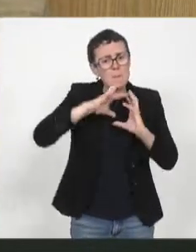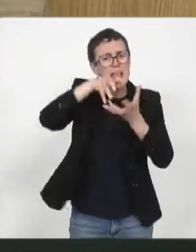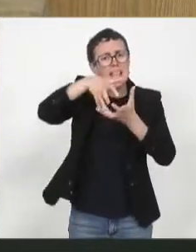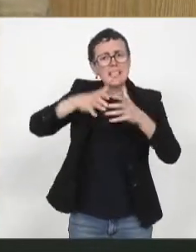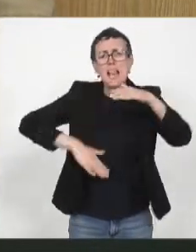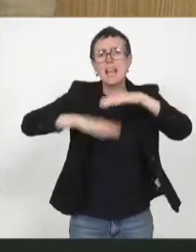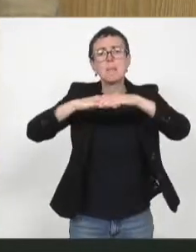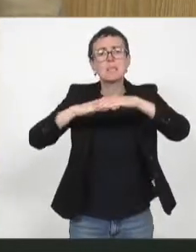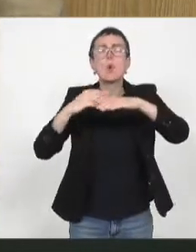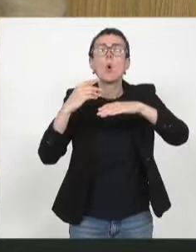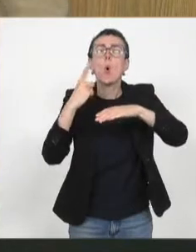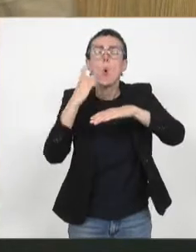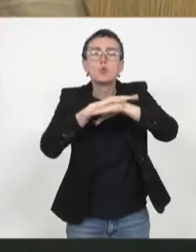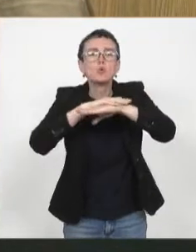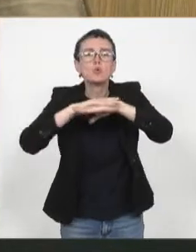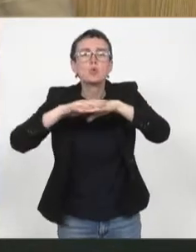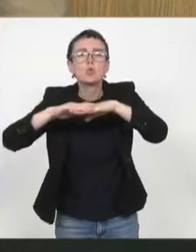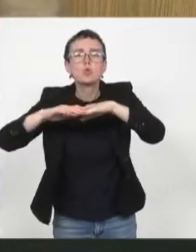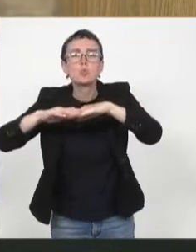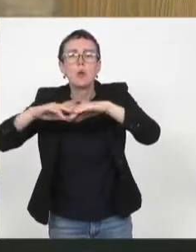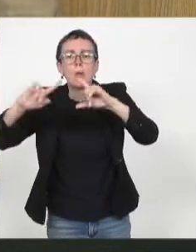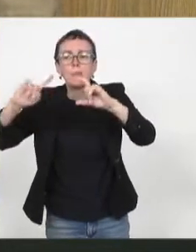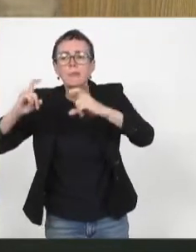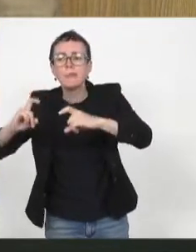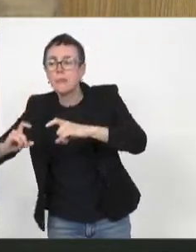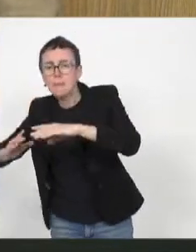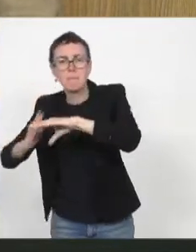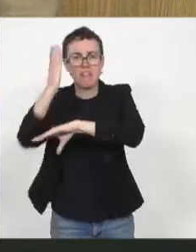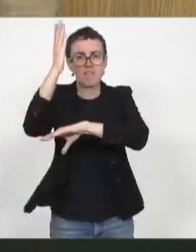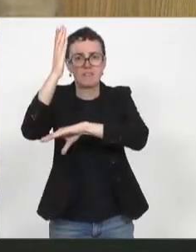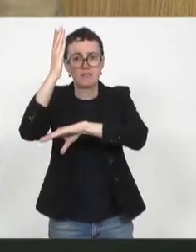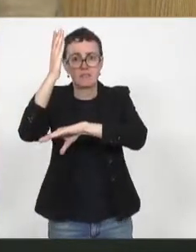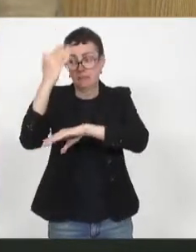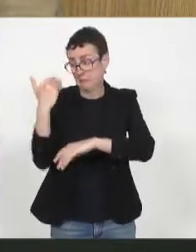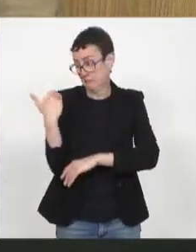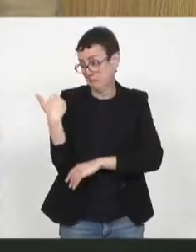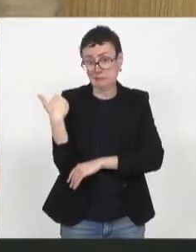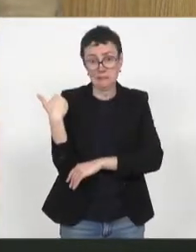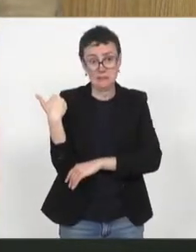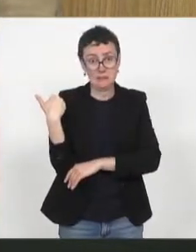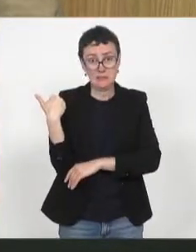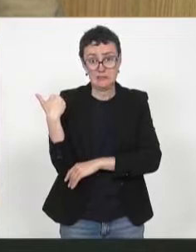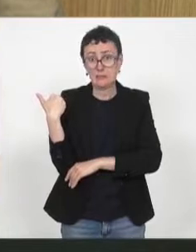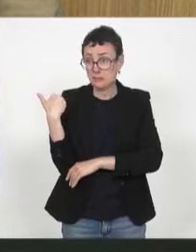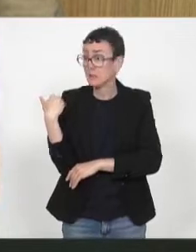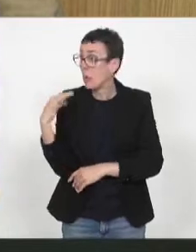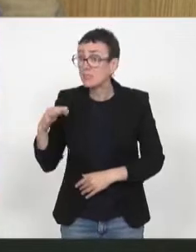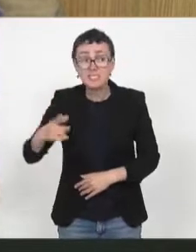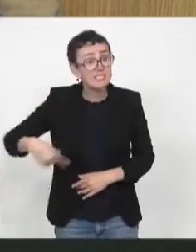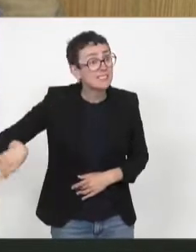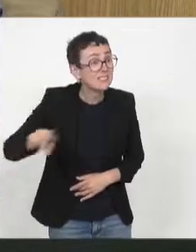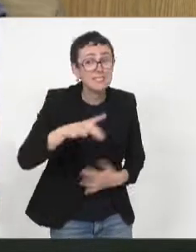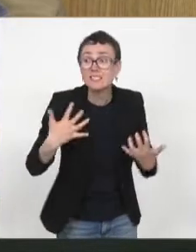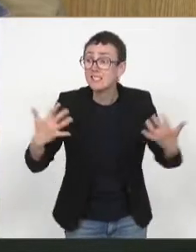business as usual. Parce que oui, au sein de cette salle, nous ne vivrons pas de la même manière le